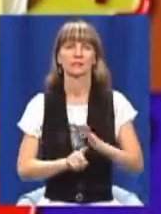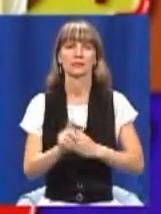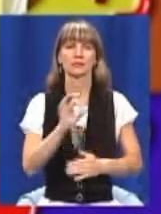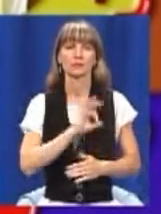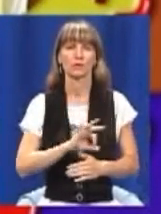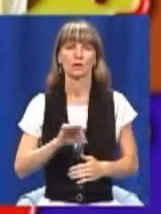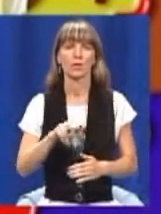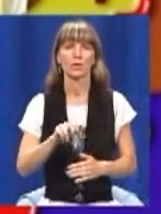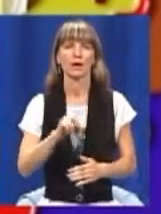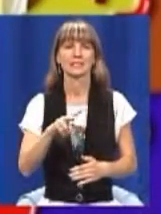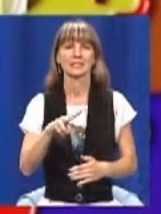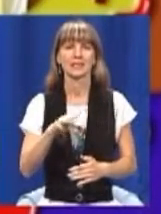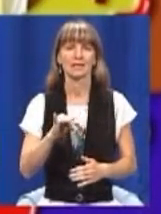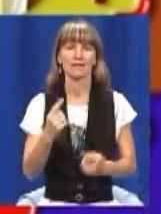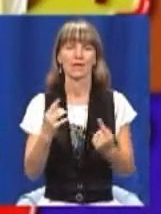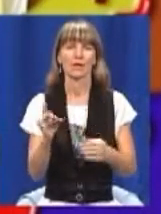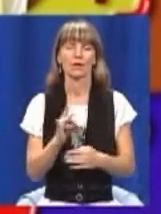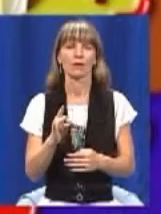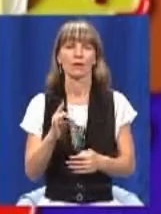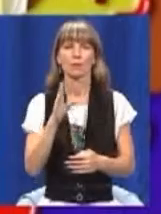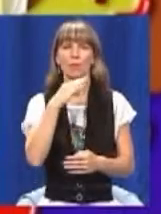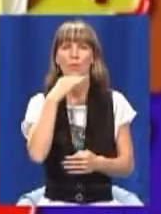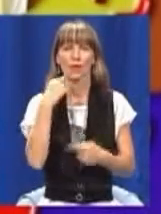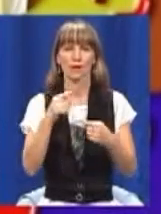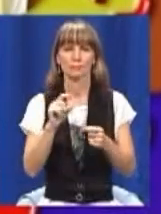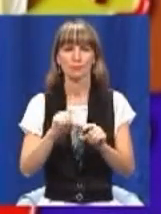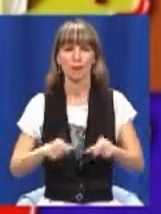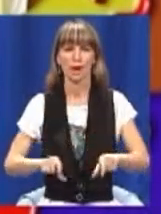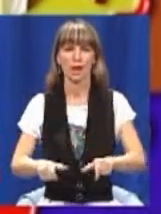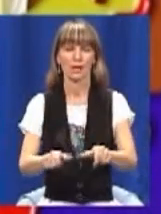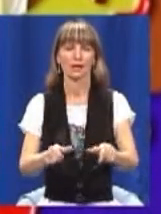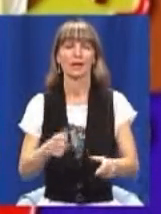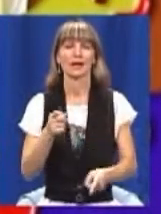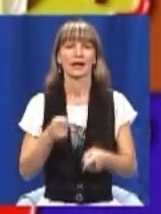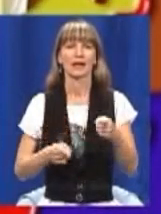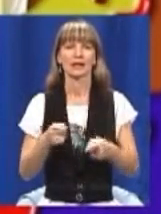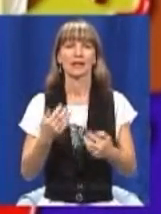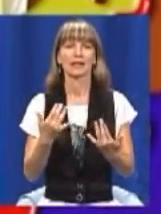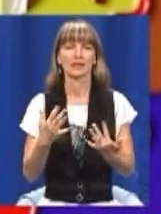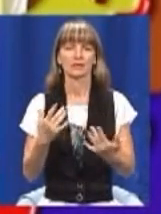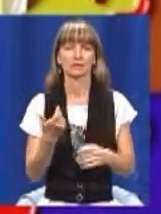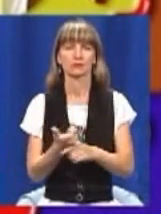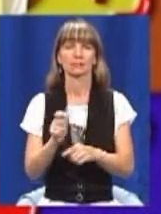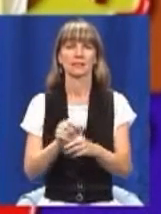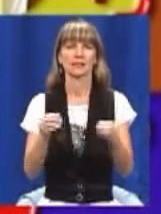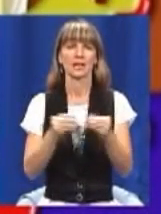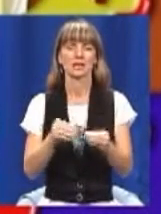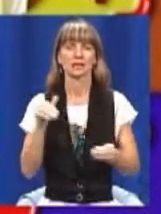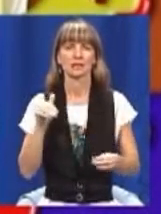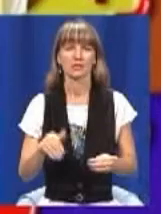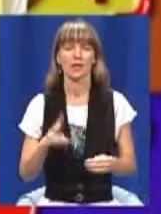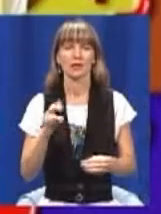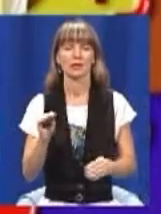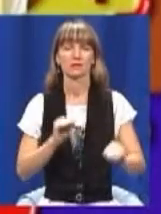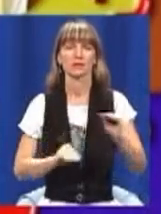пазли великих розмірів із багатьох шматочків. Іноді їхня кількість перевищувала 10 тисяч. На